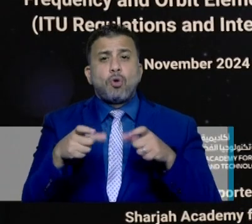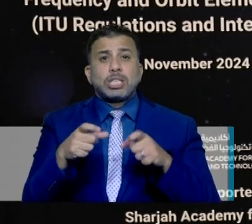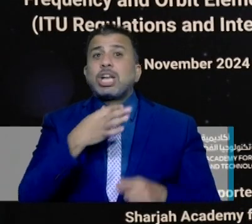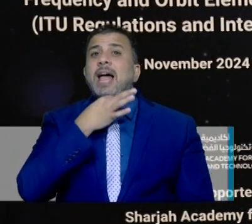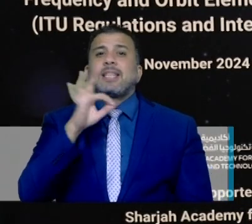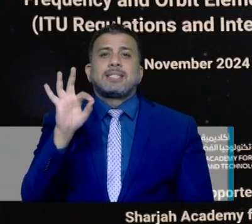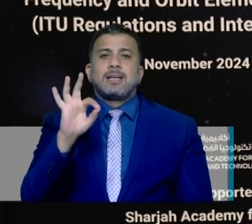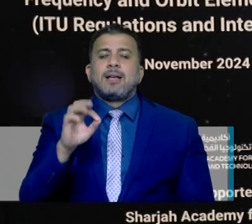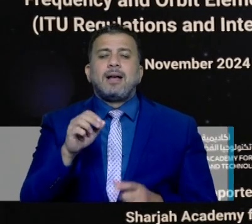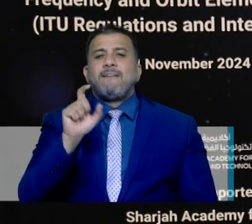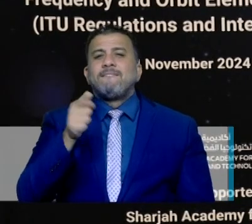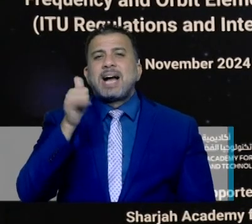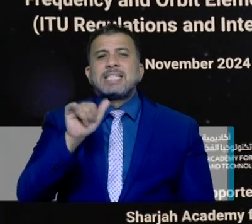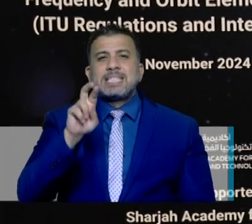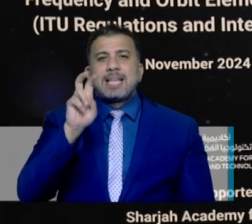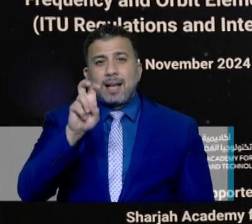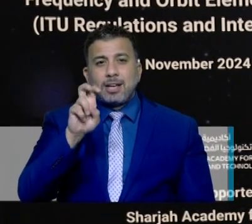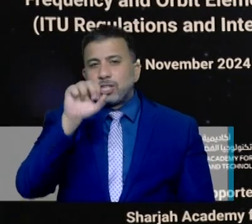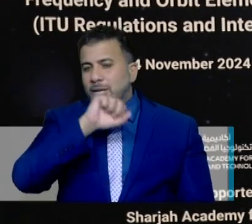الحديثه لاخبار الدار فايزه الضنحاني الشارقه